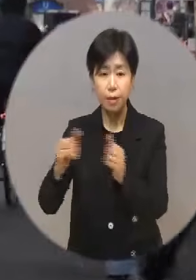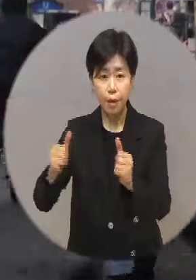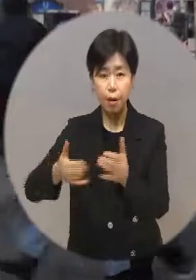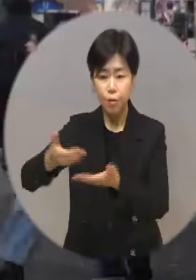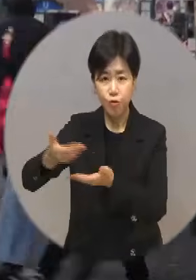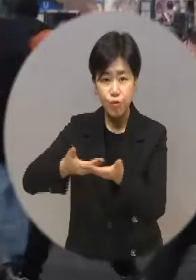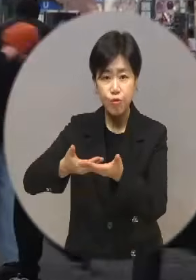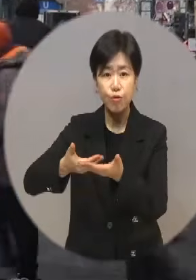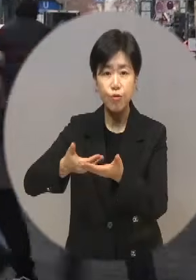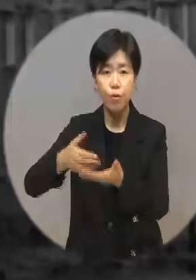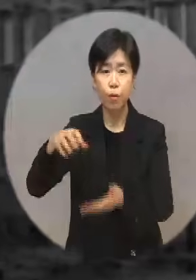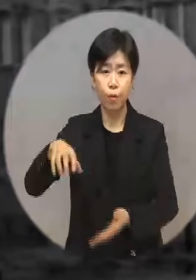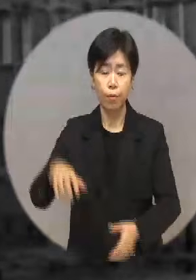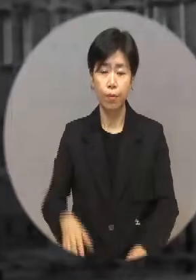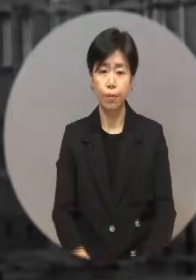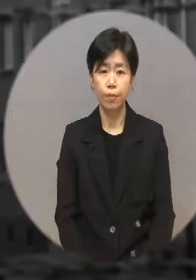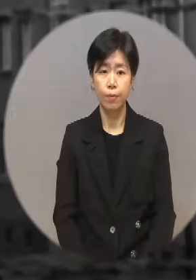장소입니다.